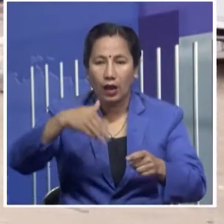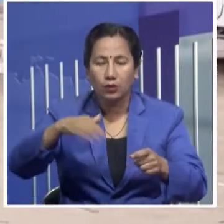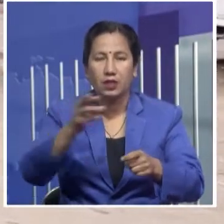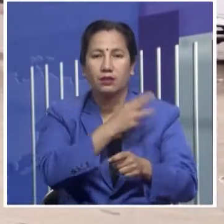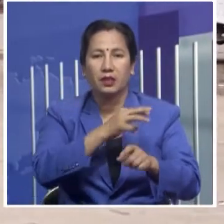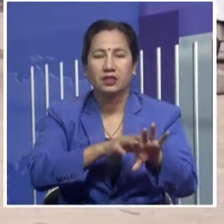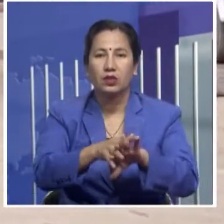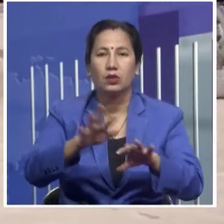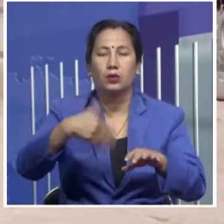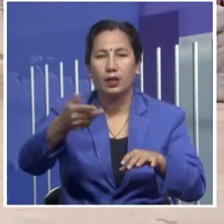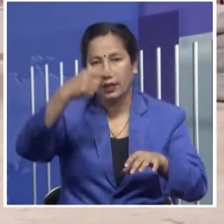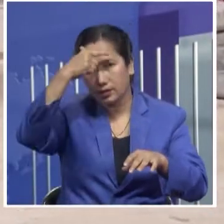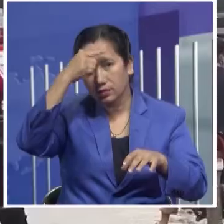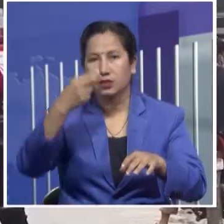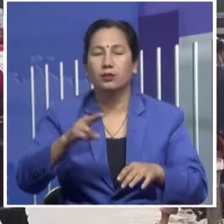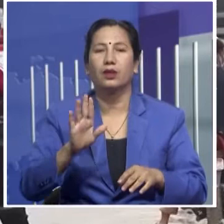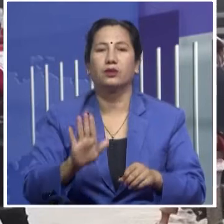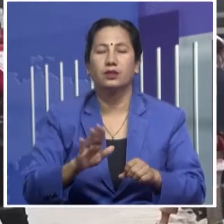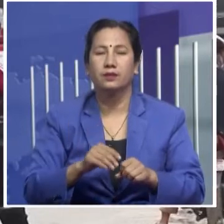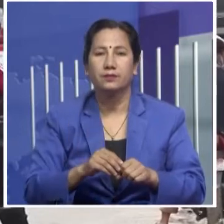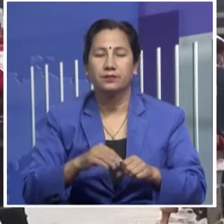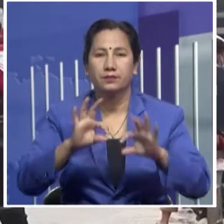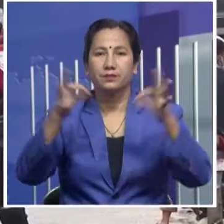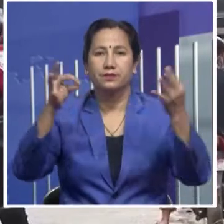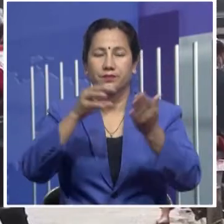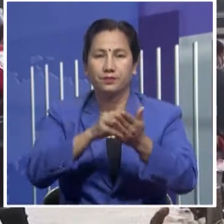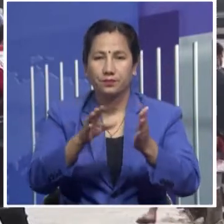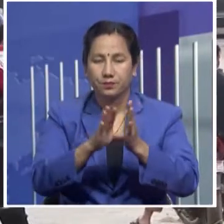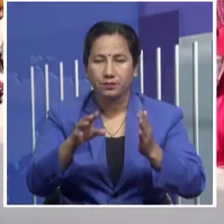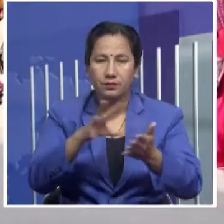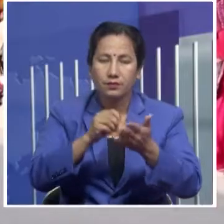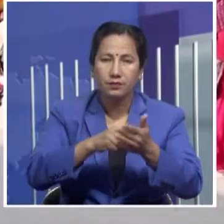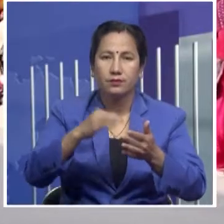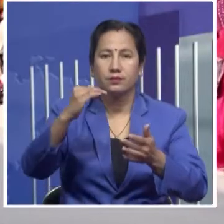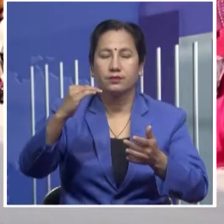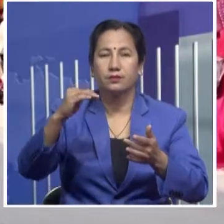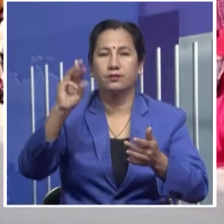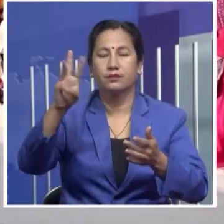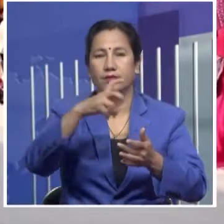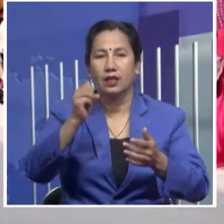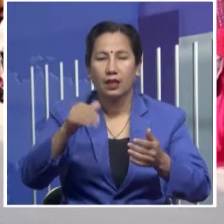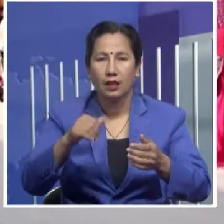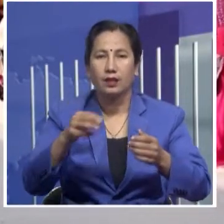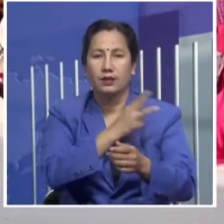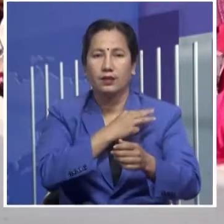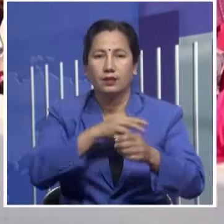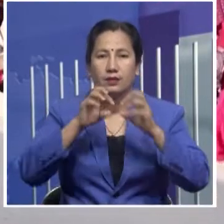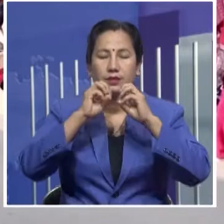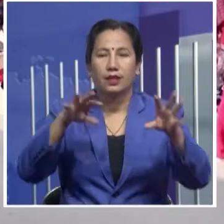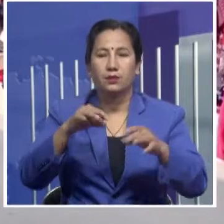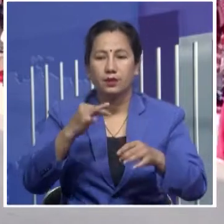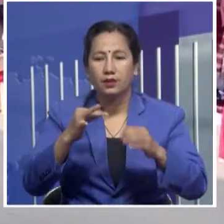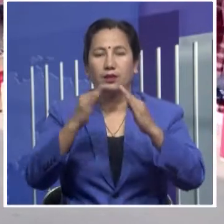गर्ने मानिसहरूलाई निकै समस्या भएको छ। विभिन्न ठाउँबाट सदरमुकाम तम्घास आएका मानिसलाई सार्वजनिक शौचालय